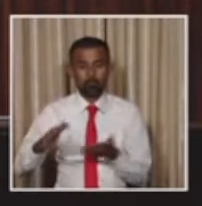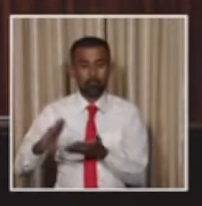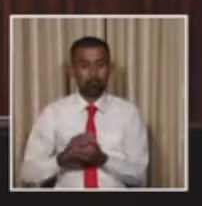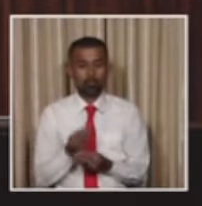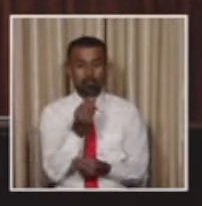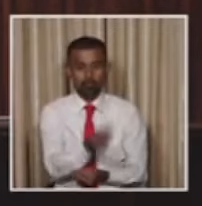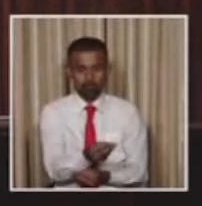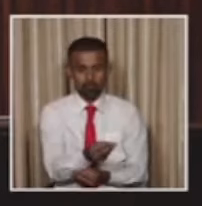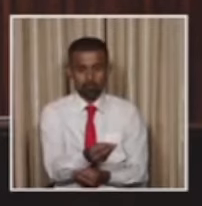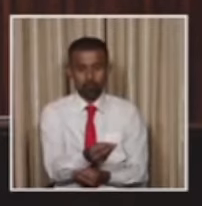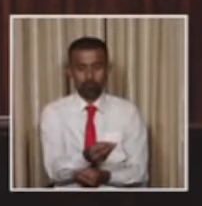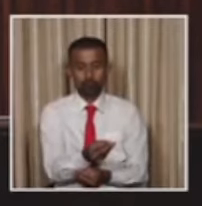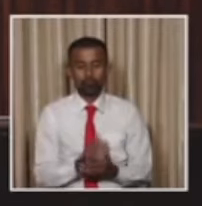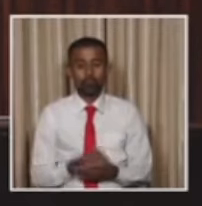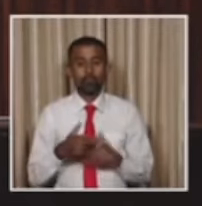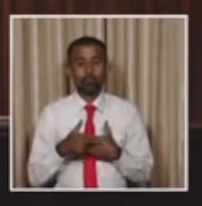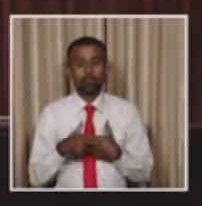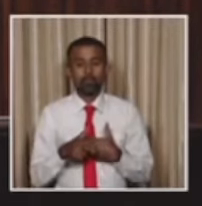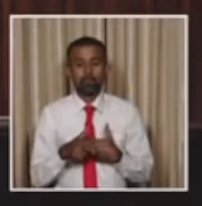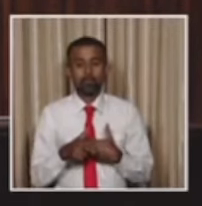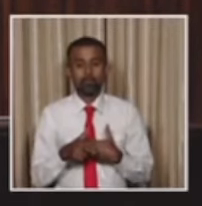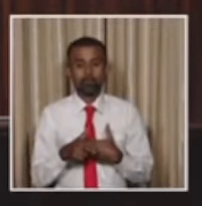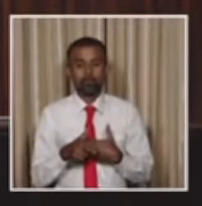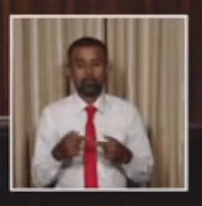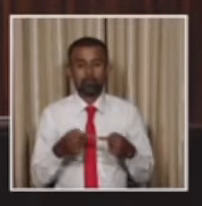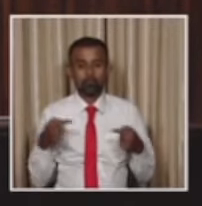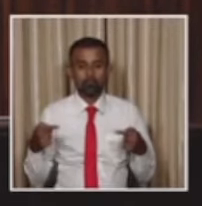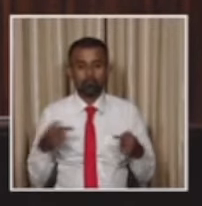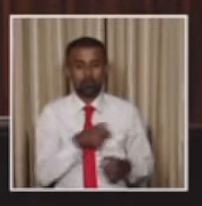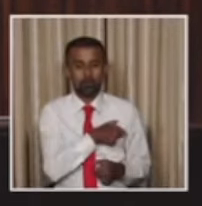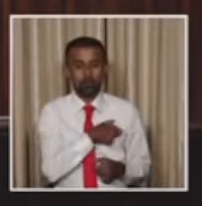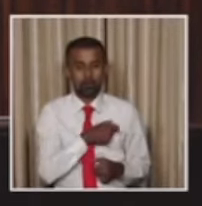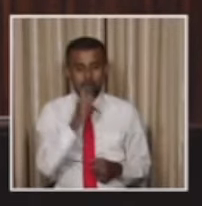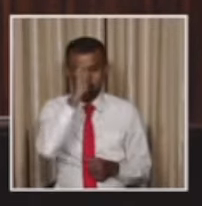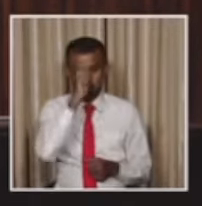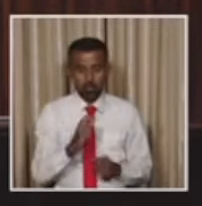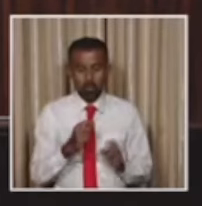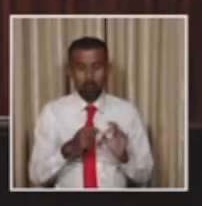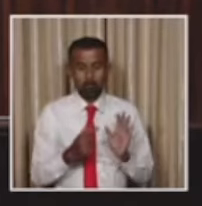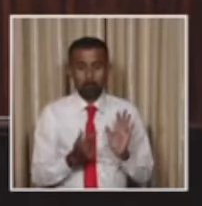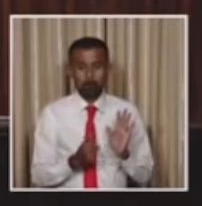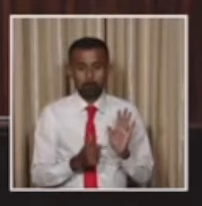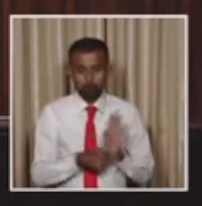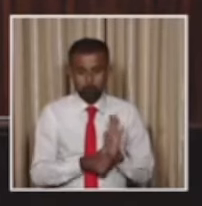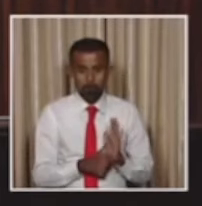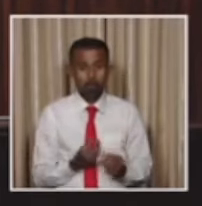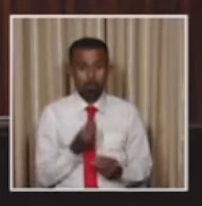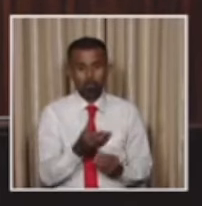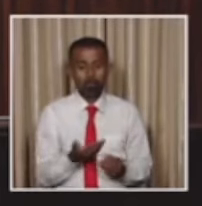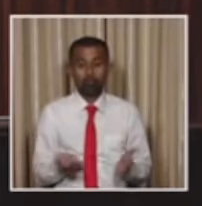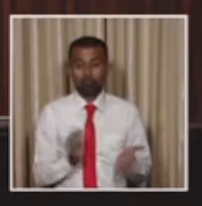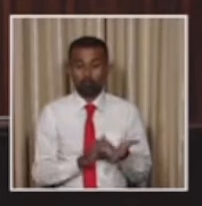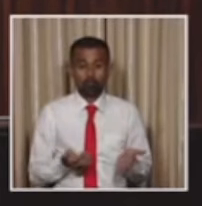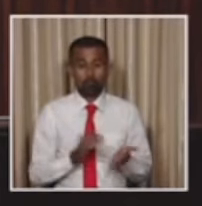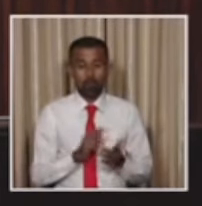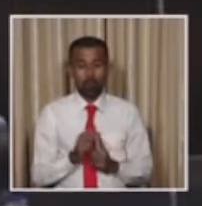දෙනවා. ඒකට හේතුව තමයි අතවශ්‍යම විපක්ෂ නායකතුමා තමයි මේ පනත ගෙන ආ යුතුයි කියලා දිගින් දිගටම